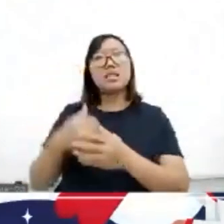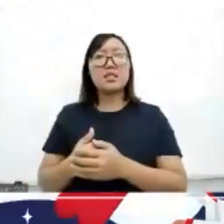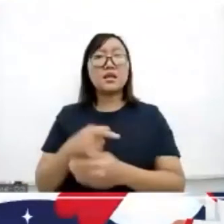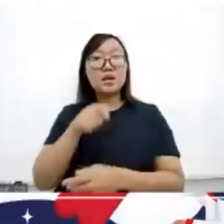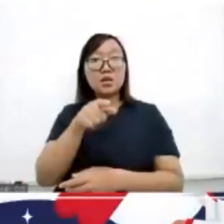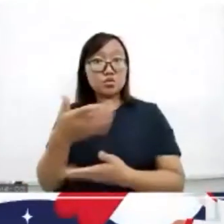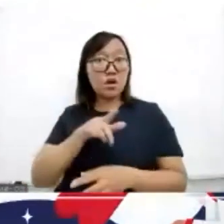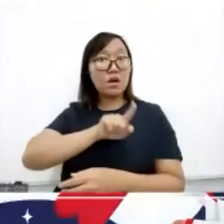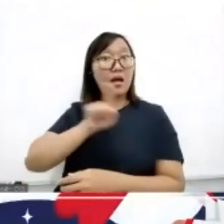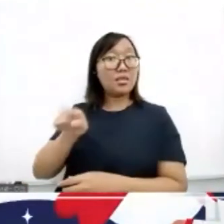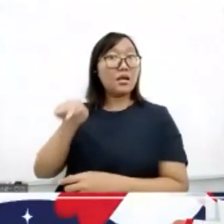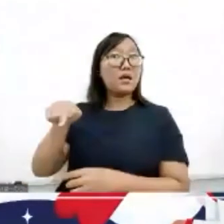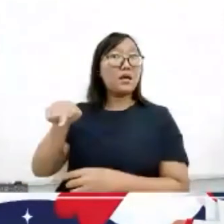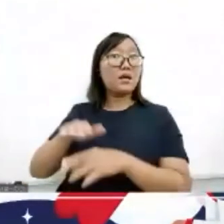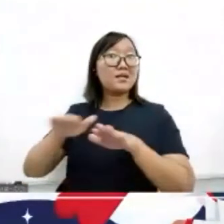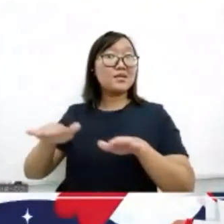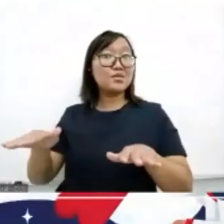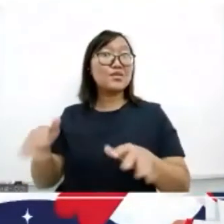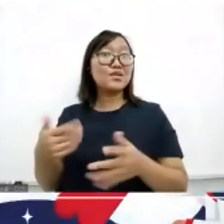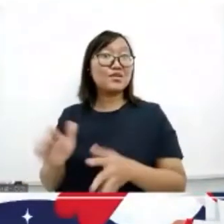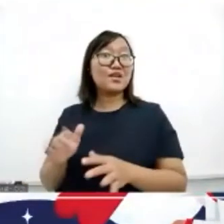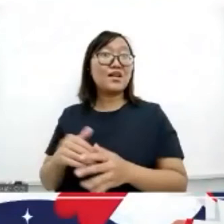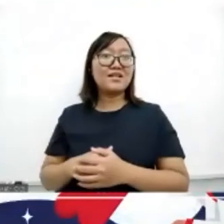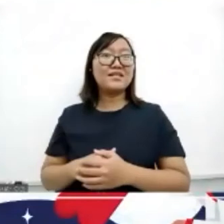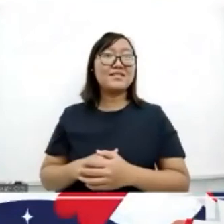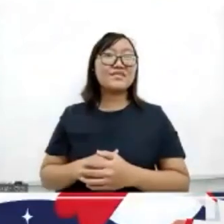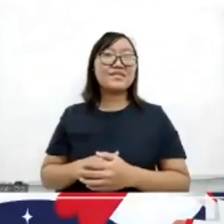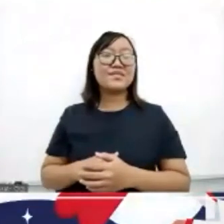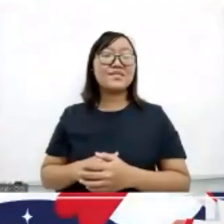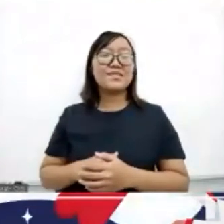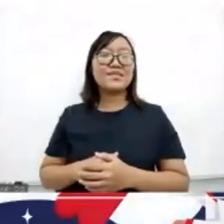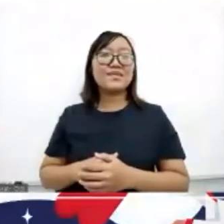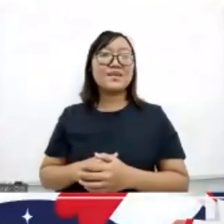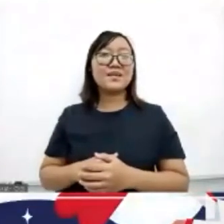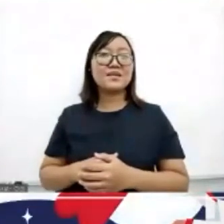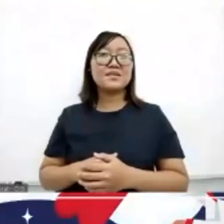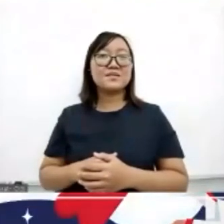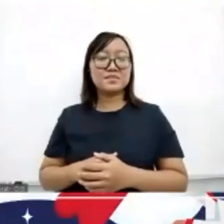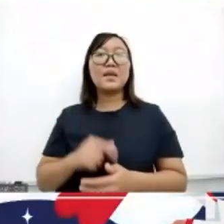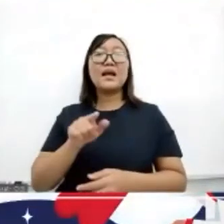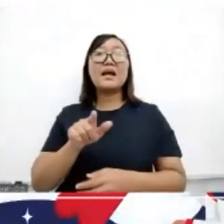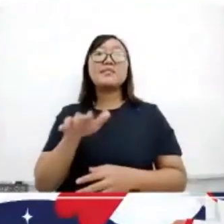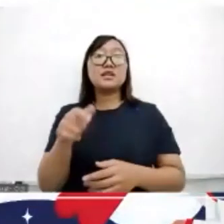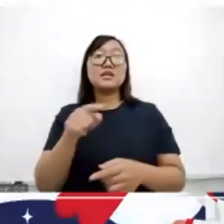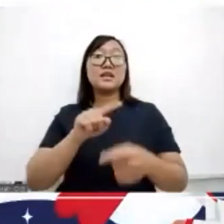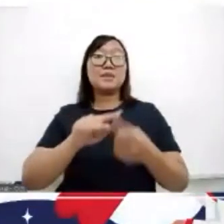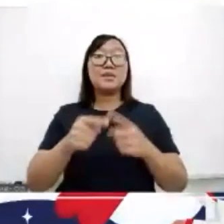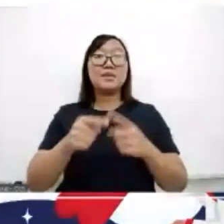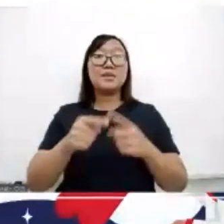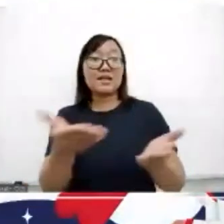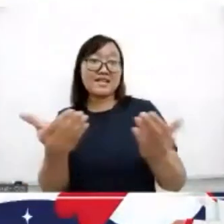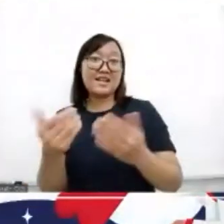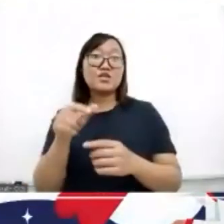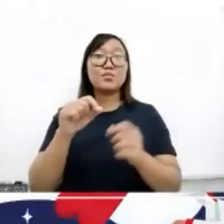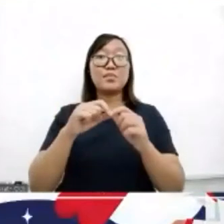Ajeng nyaeta Glenn ya ya Nanti ajak temen-temen DPT juga untuk berkunjung